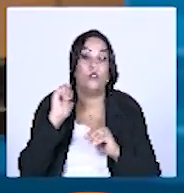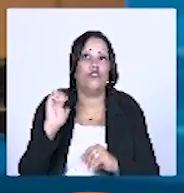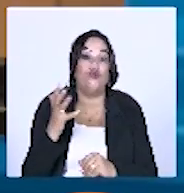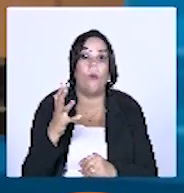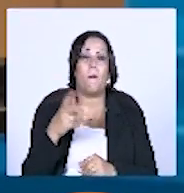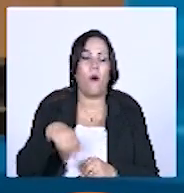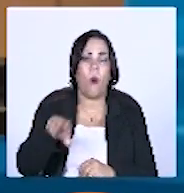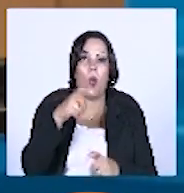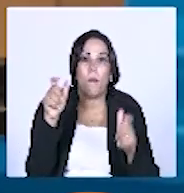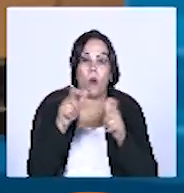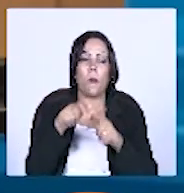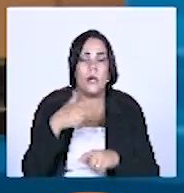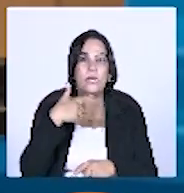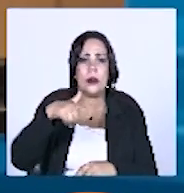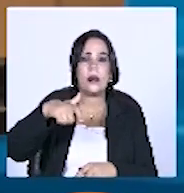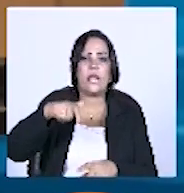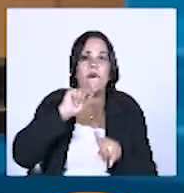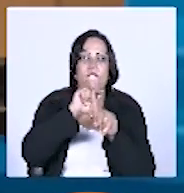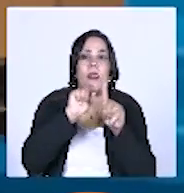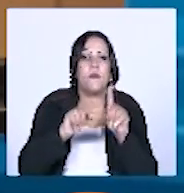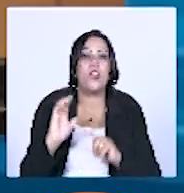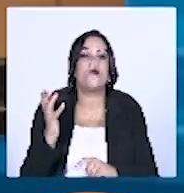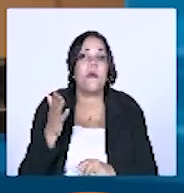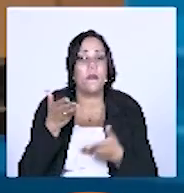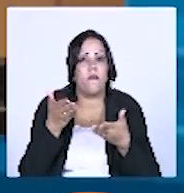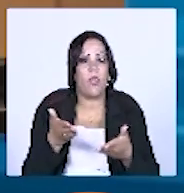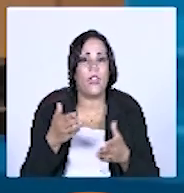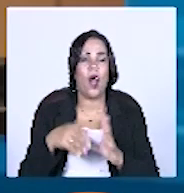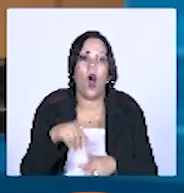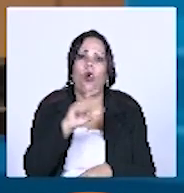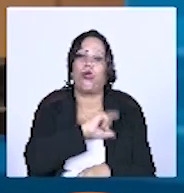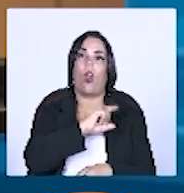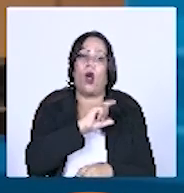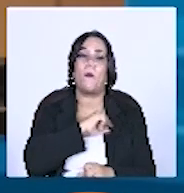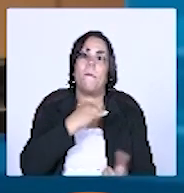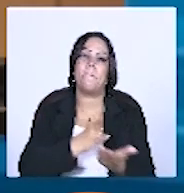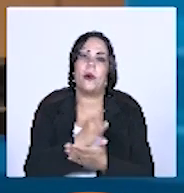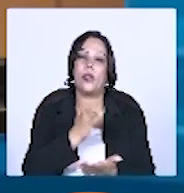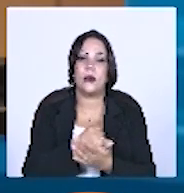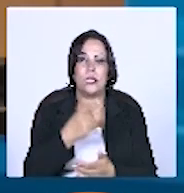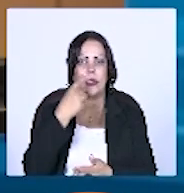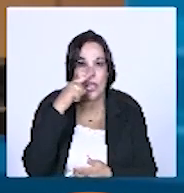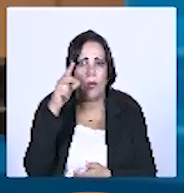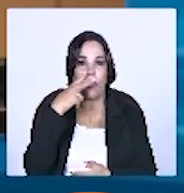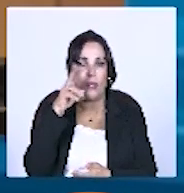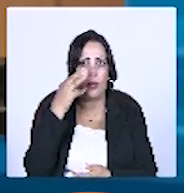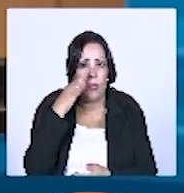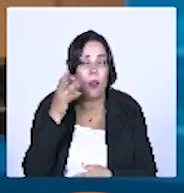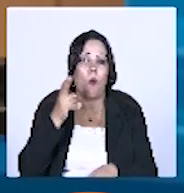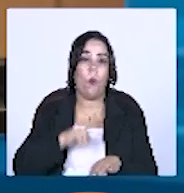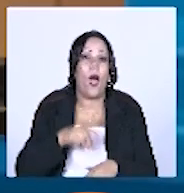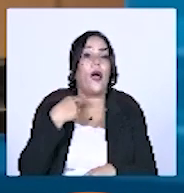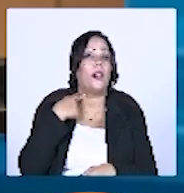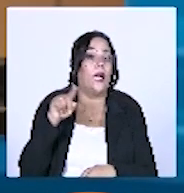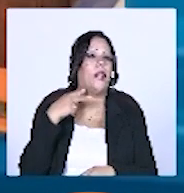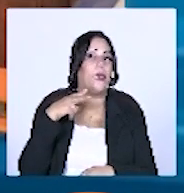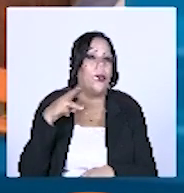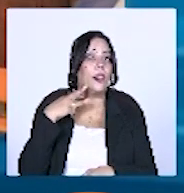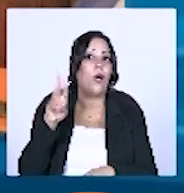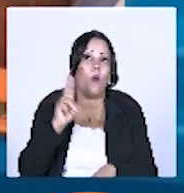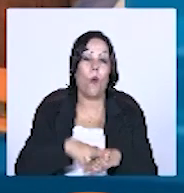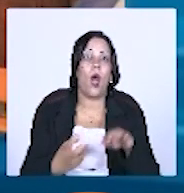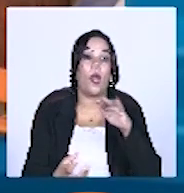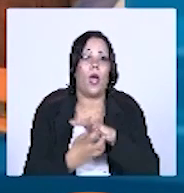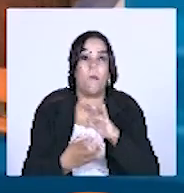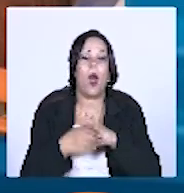مجتمع شاب يعني اكتر من 60% من مجتمع من الشباب طلاب المدارس الثانويه والاعداديه والجامعات عايزين نشجع